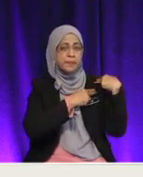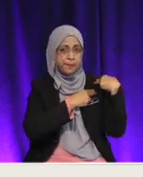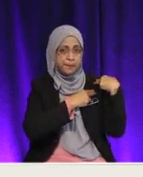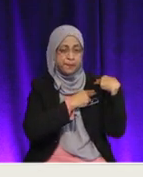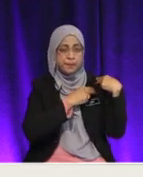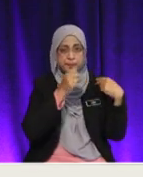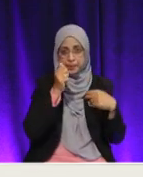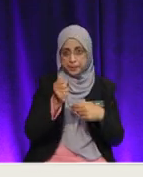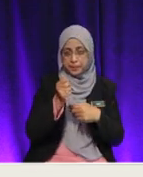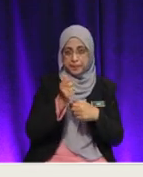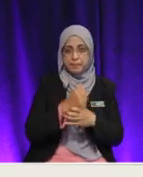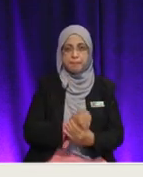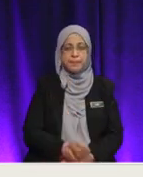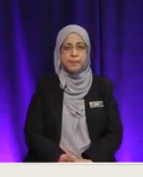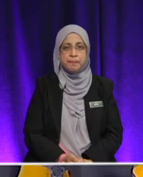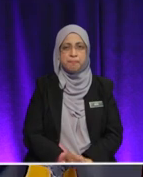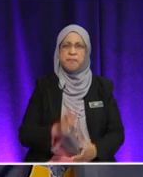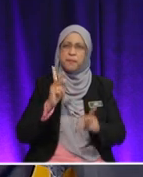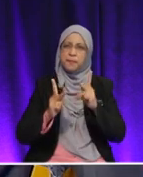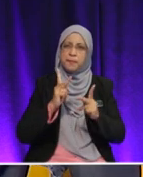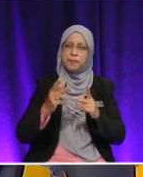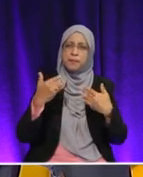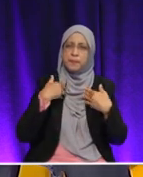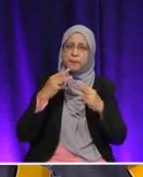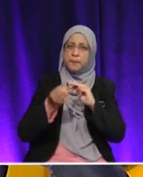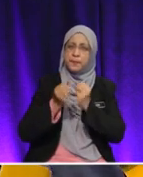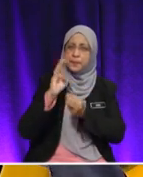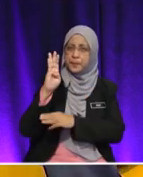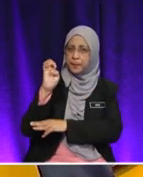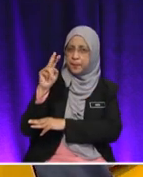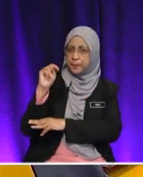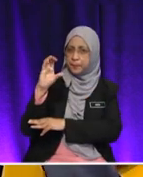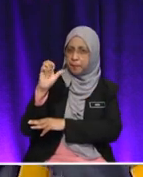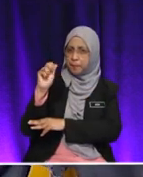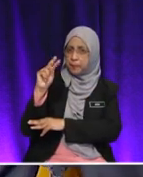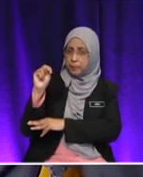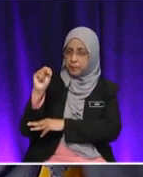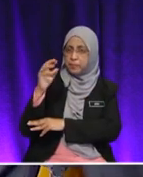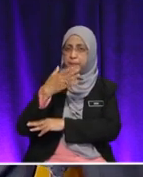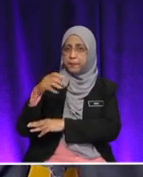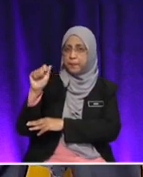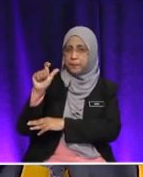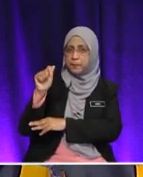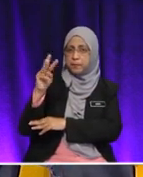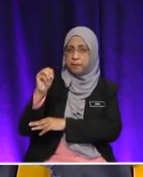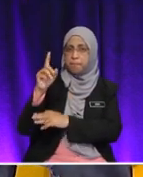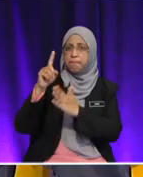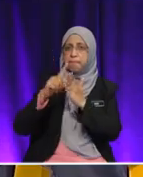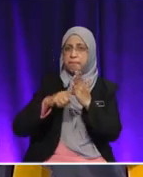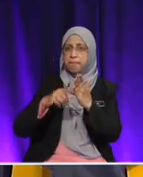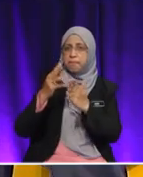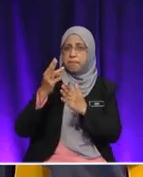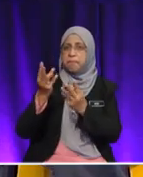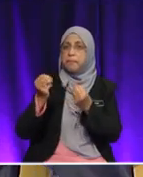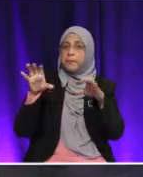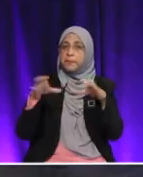dalam situasi tersebut apakah bantuan-bantuan yang Anda boleh Salurkan kepada mangsa-mangsa bencana alam tersebut